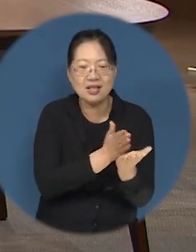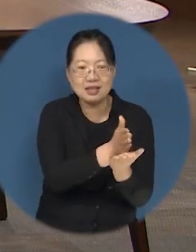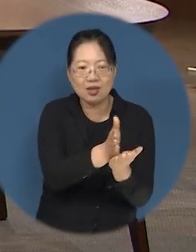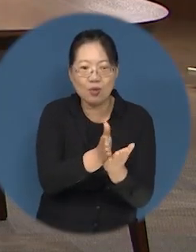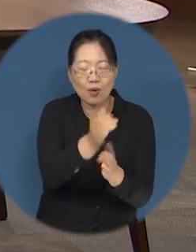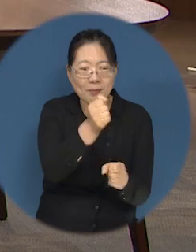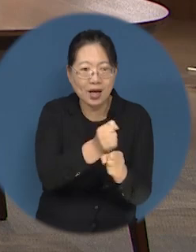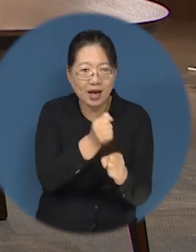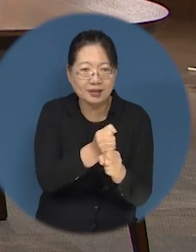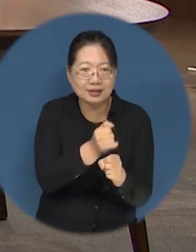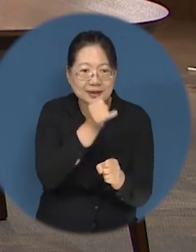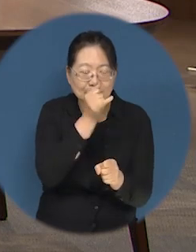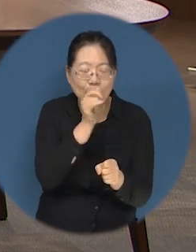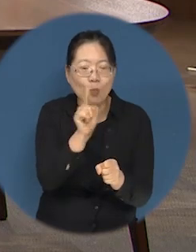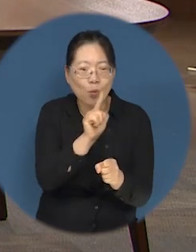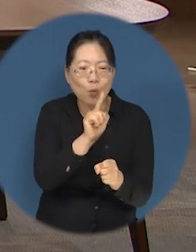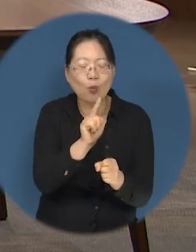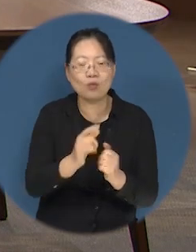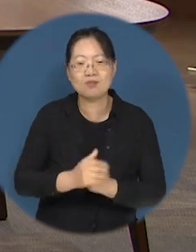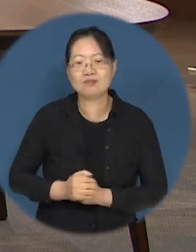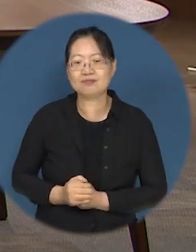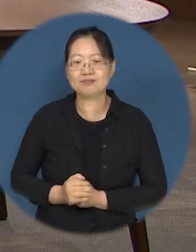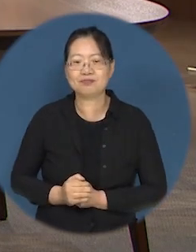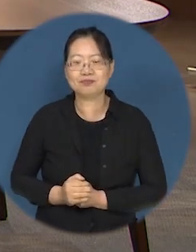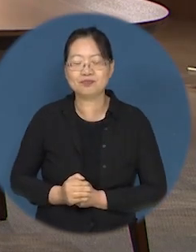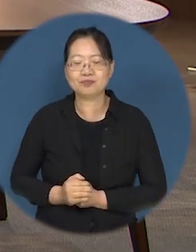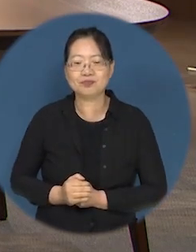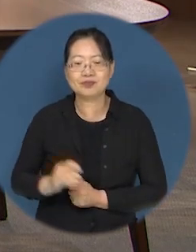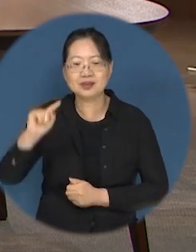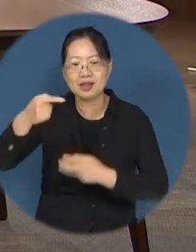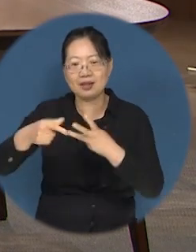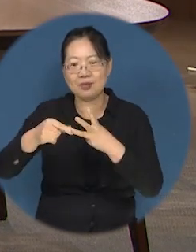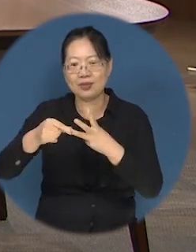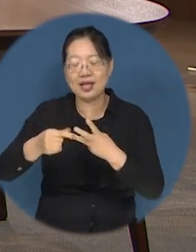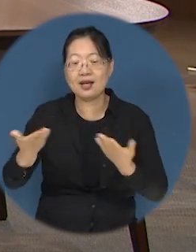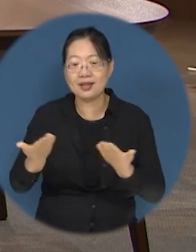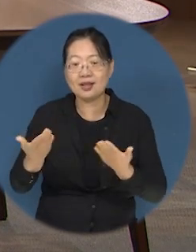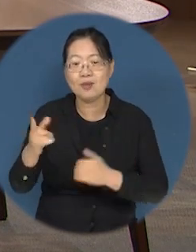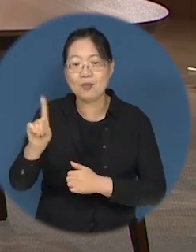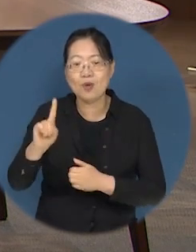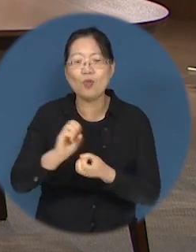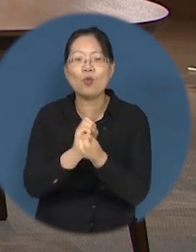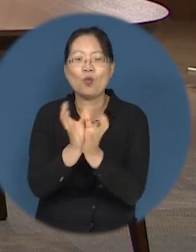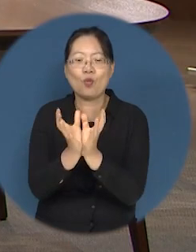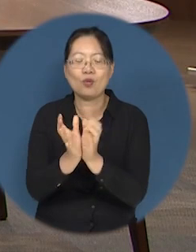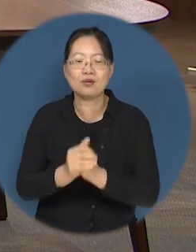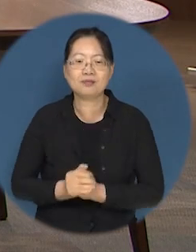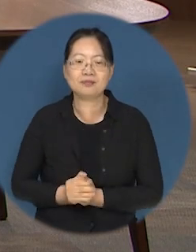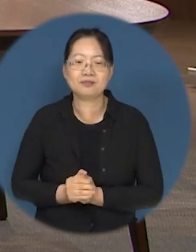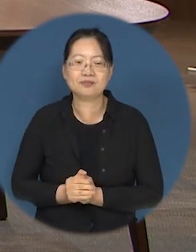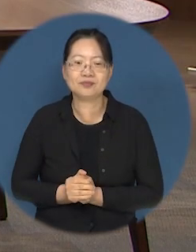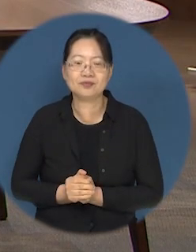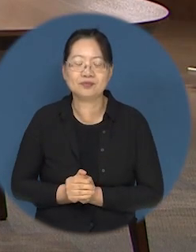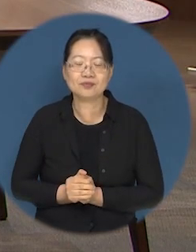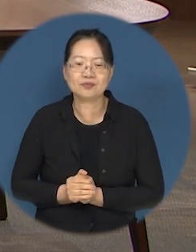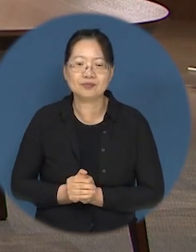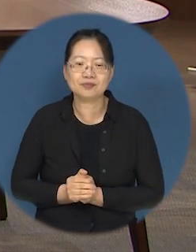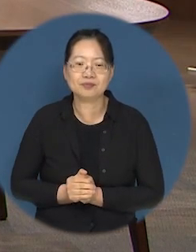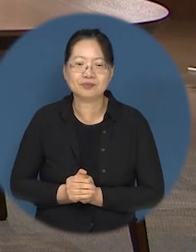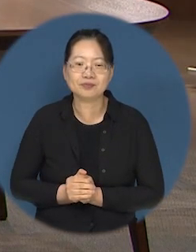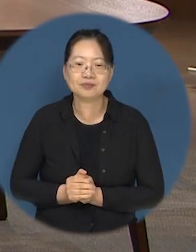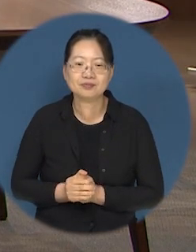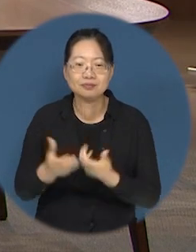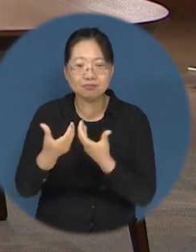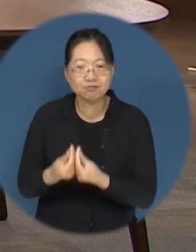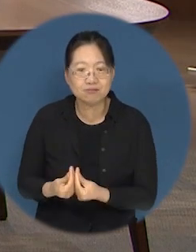개척하셨다는데 뭐 어떤 네. 것들을 하고 계세요? 그 다음에 개척한 업무는 꽃입니다. 꽃? 예, 화훼 업무를 하고 있고요.